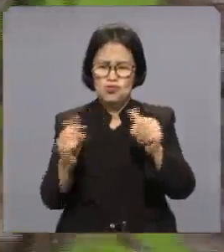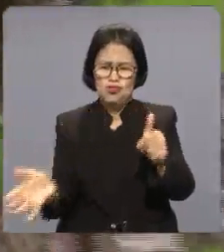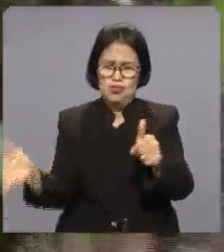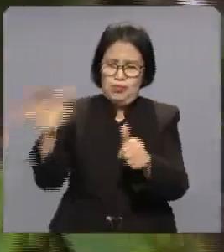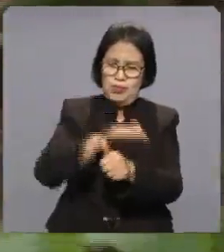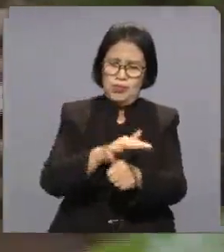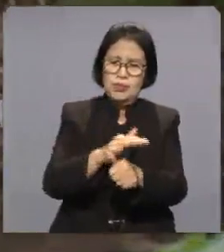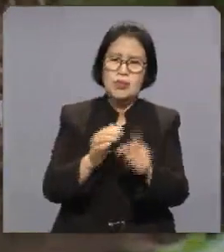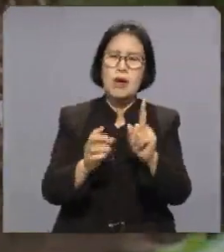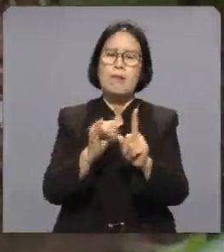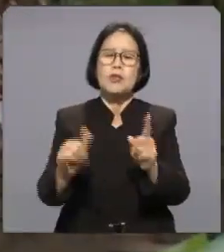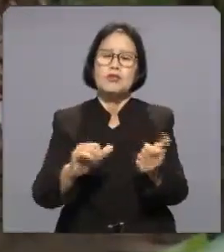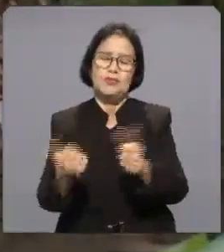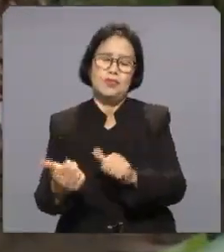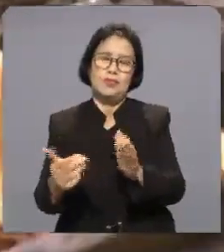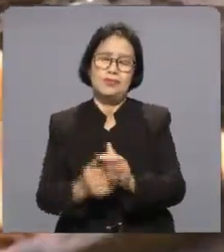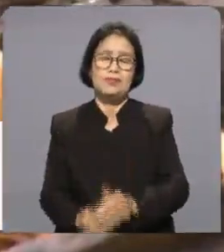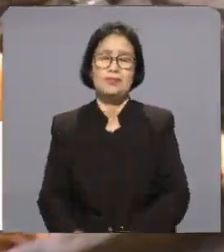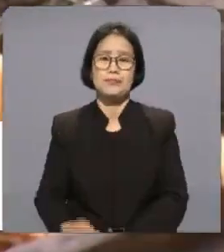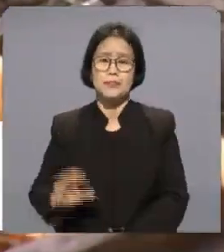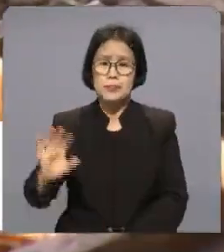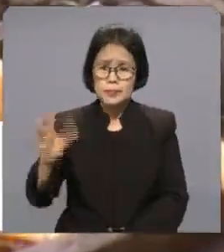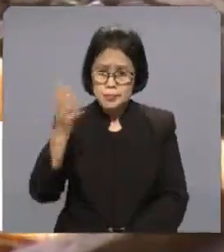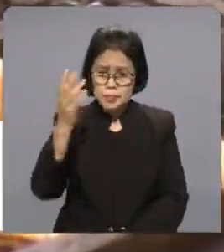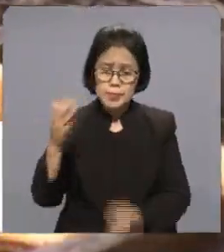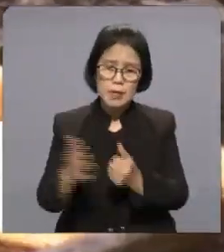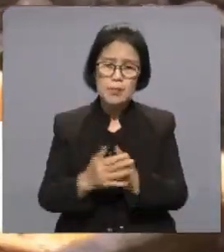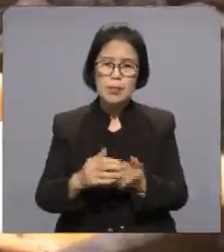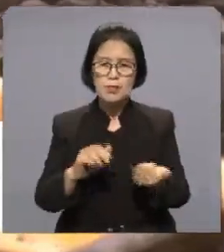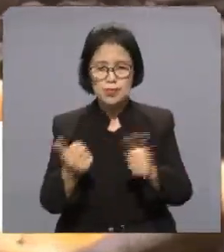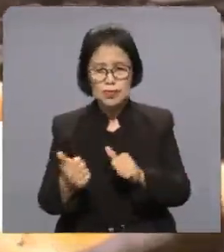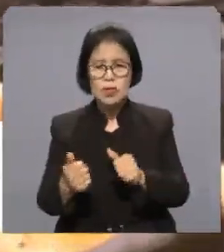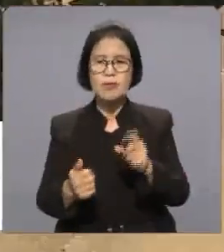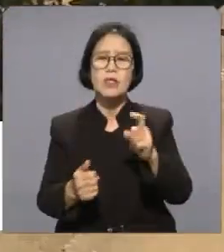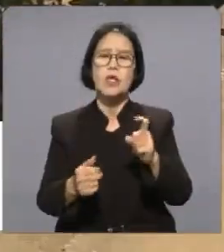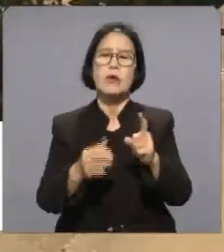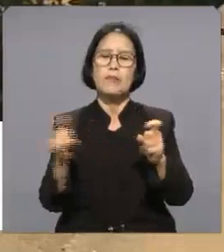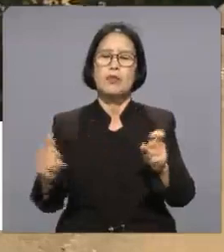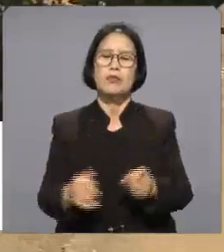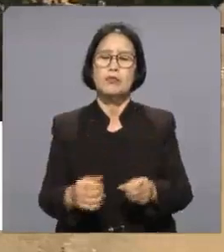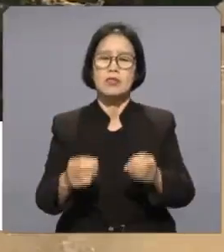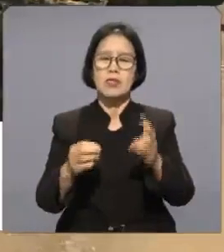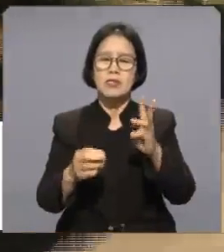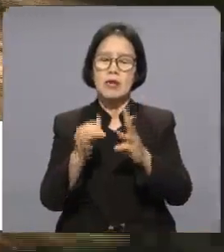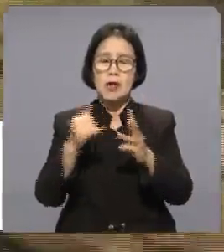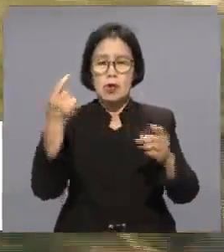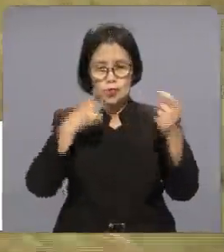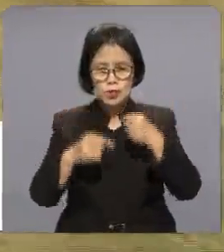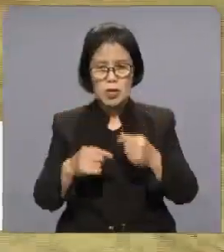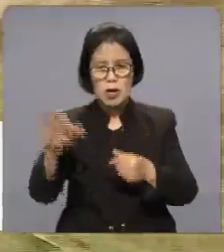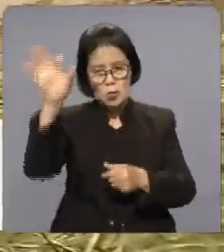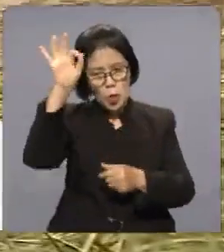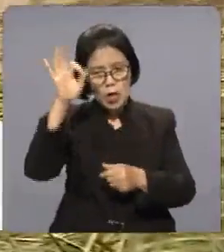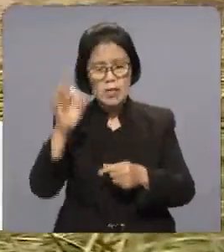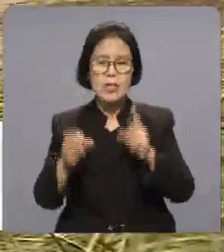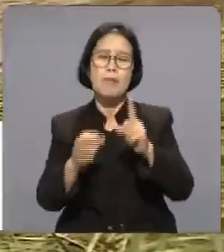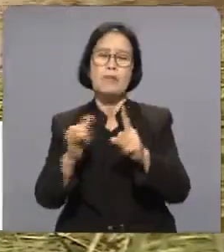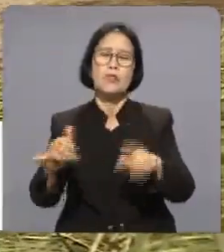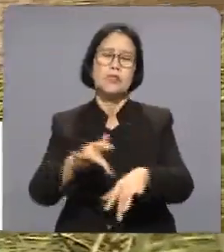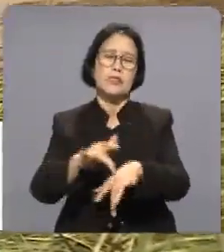숨졌습니다. 이번 태풍으로 목숨을 잃은 사람은 11명, 3명이 부상이고 포항에서 1명이